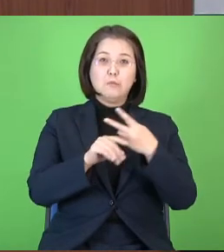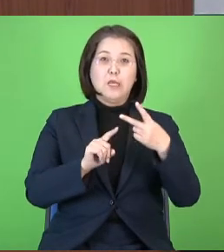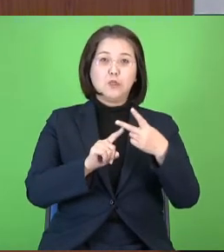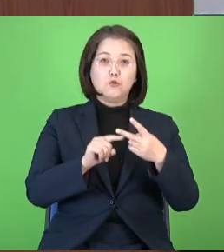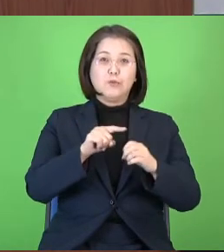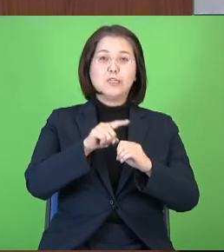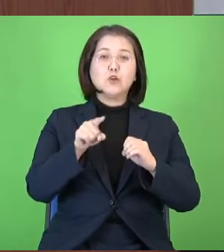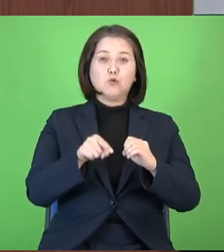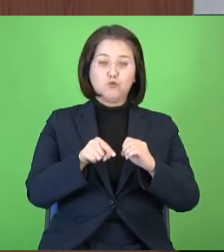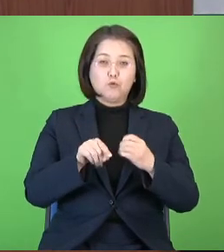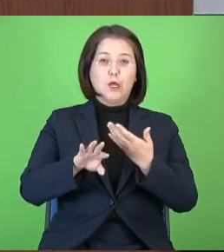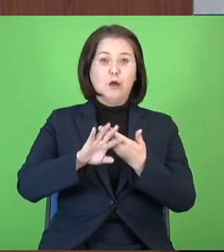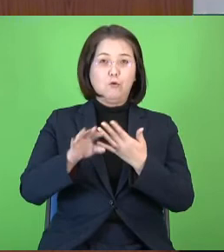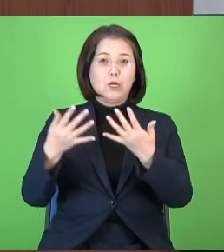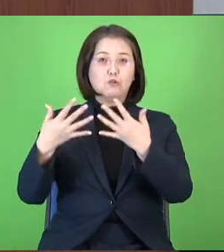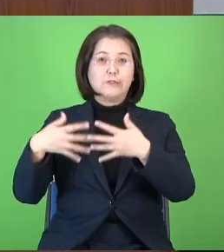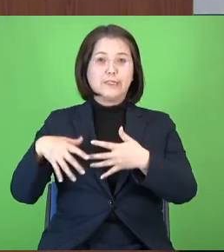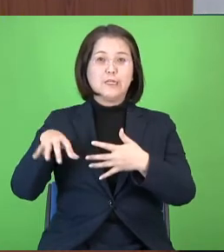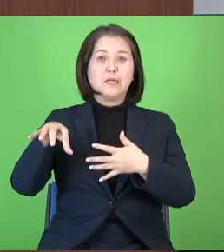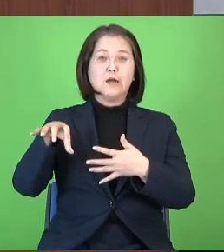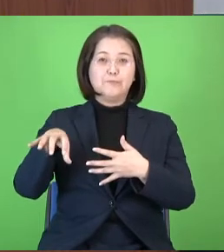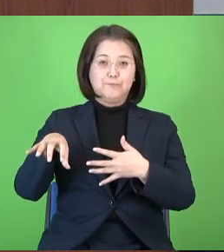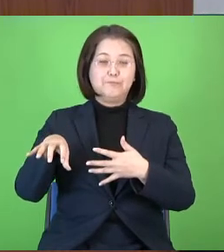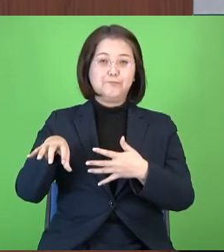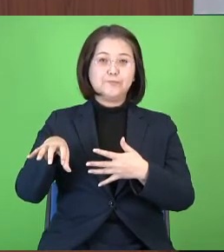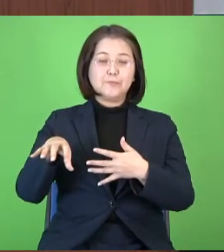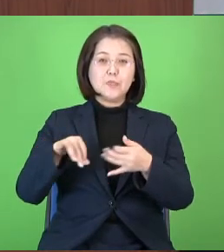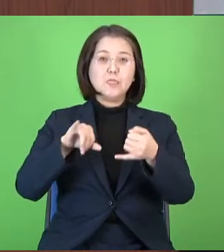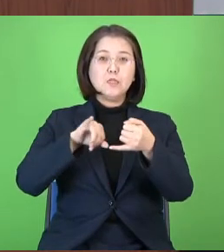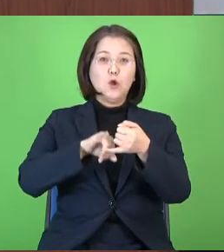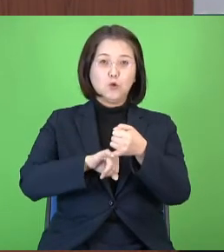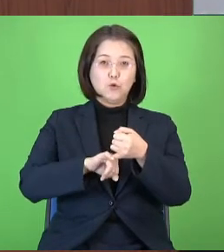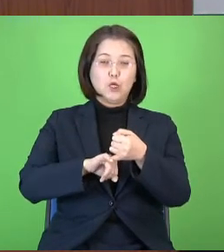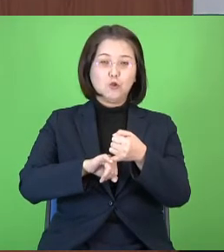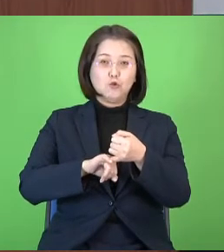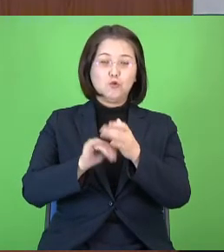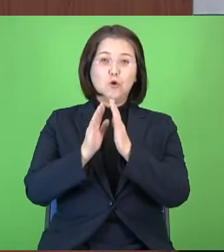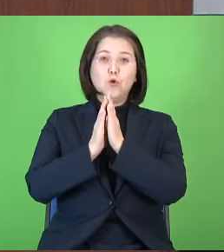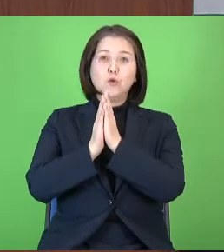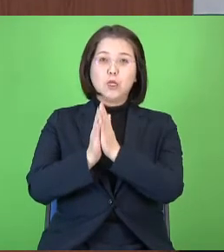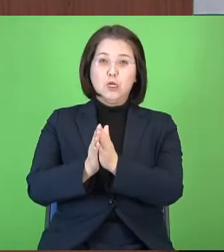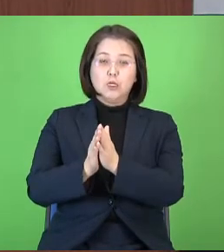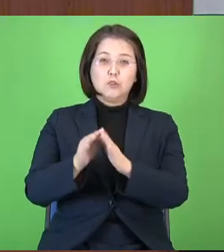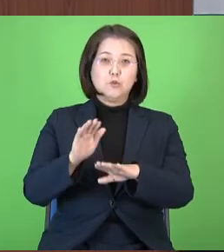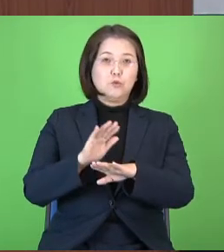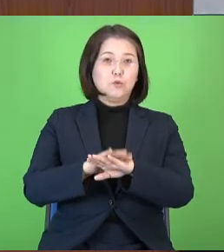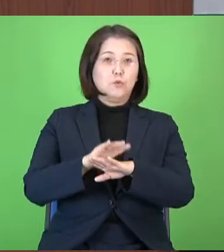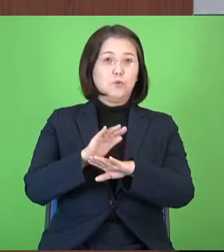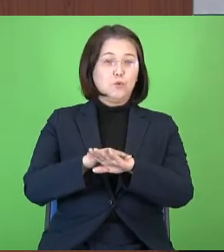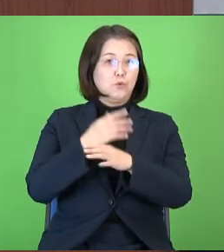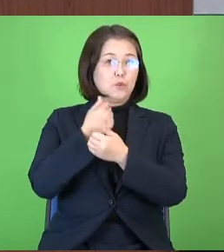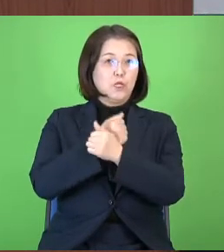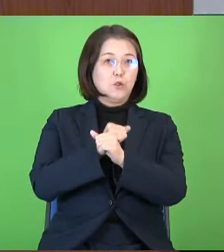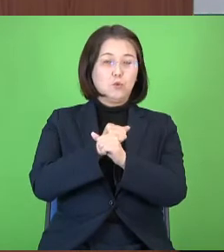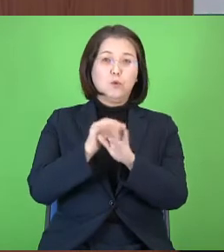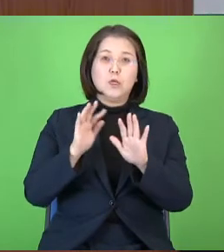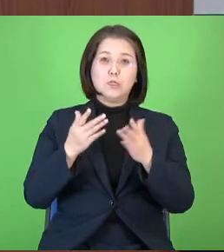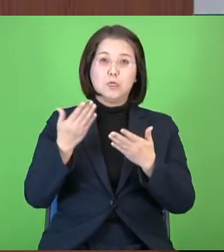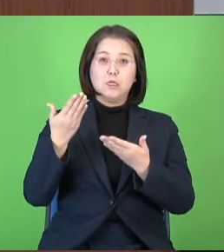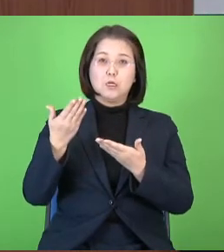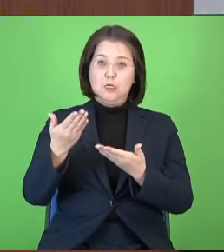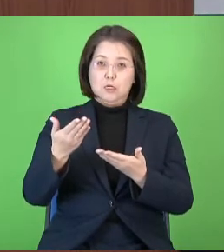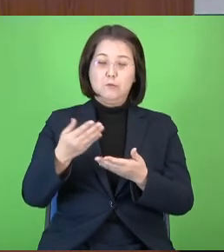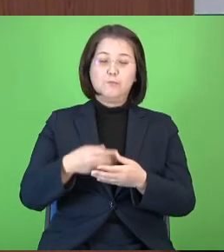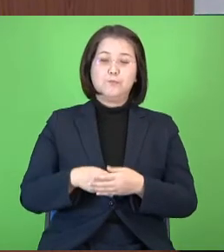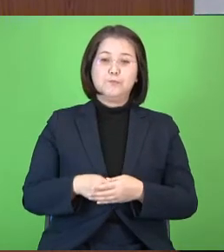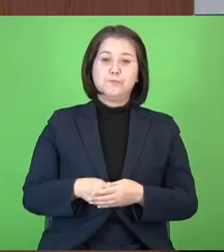あの利用されるのではないかと思うんですけれどもまああの日ソ自治体話にはなると思うんですけれども県内でまあそういった郵便